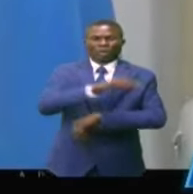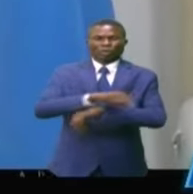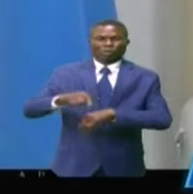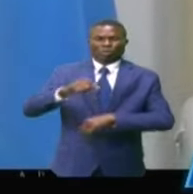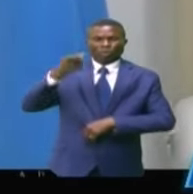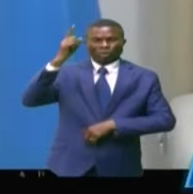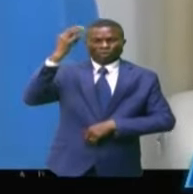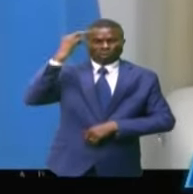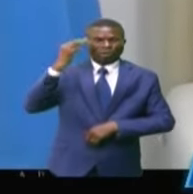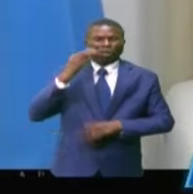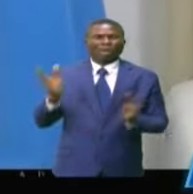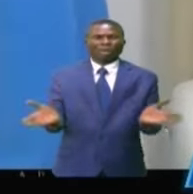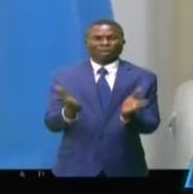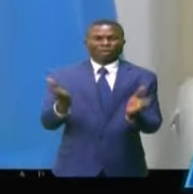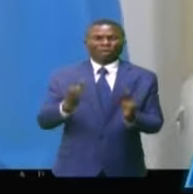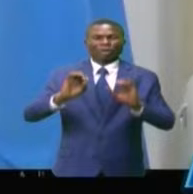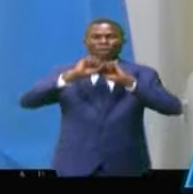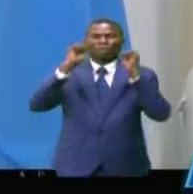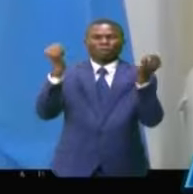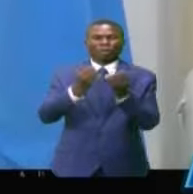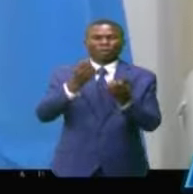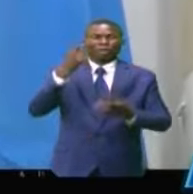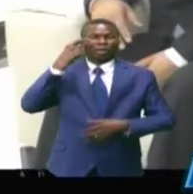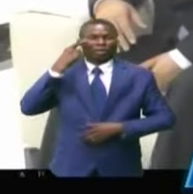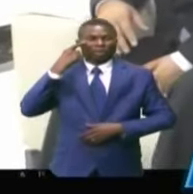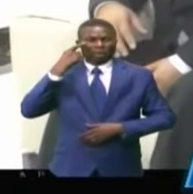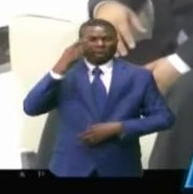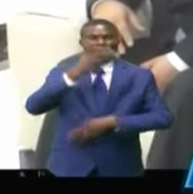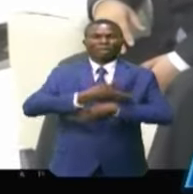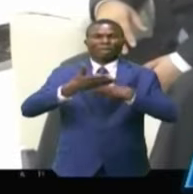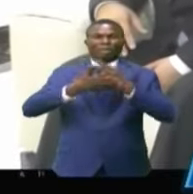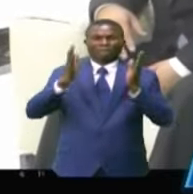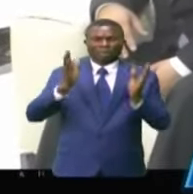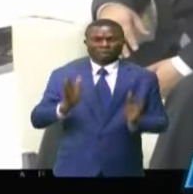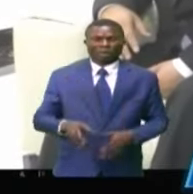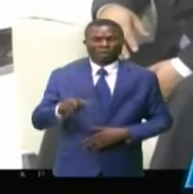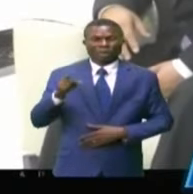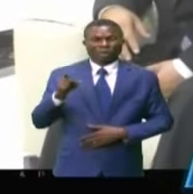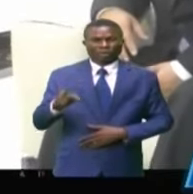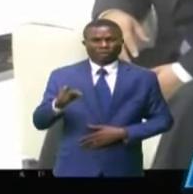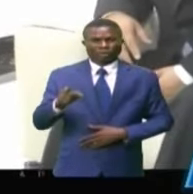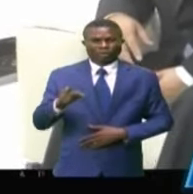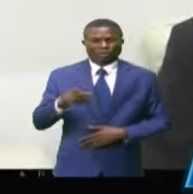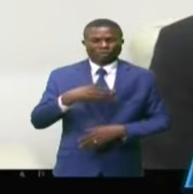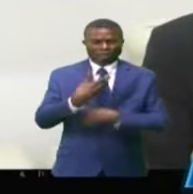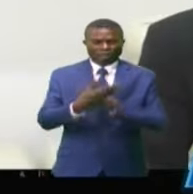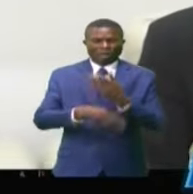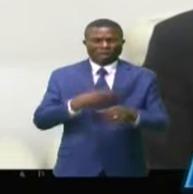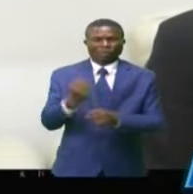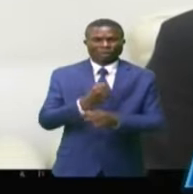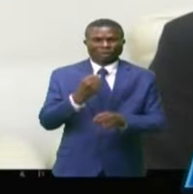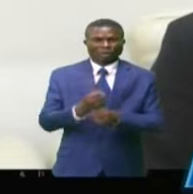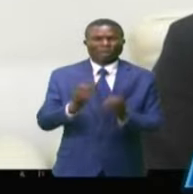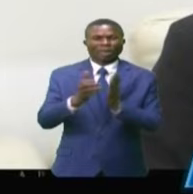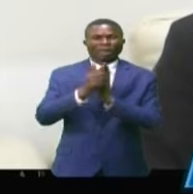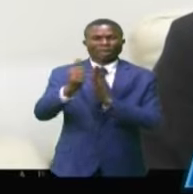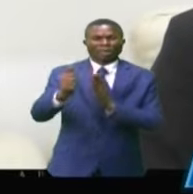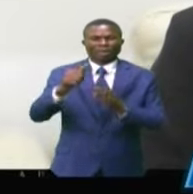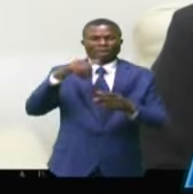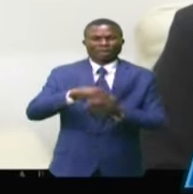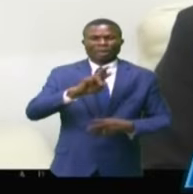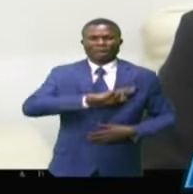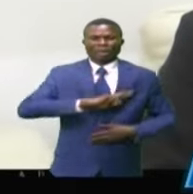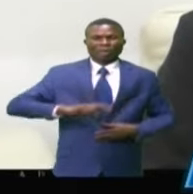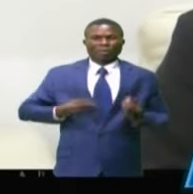il a encouragé la société chinoise de construction China Jiangxi à réaliser des travaux de qualité en